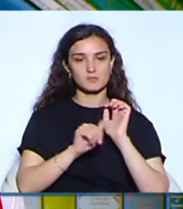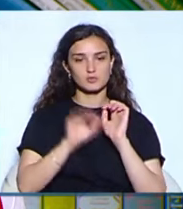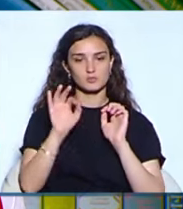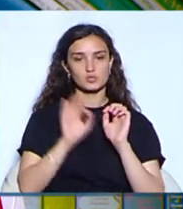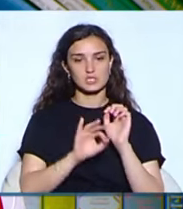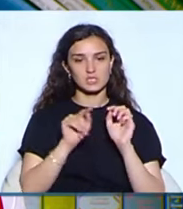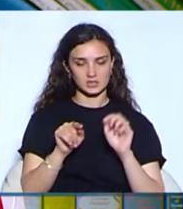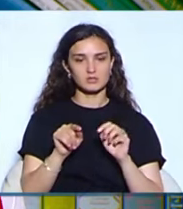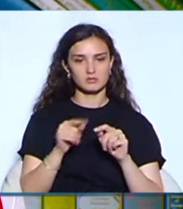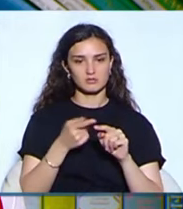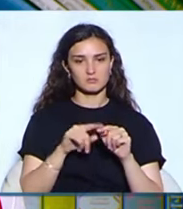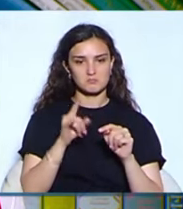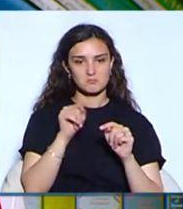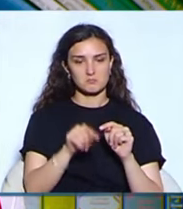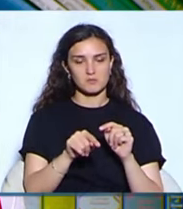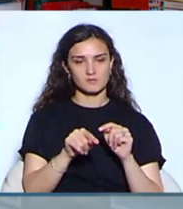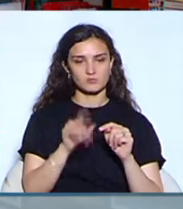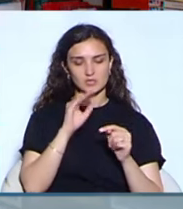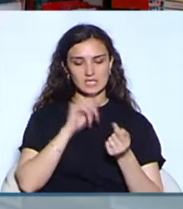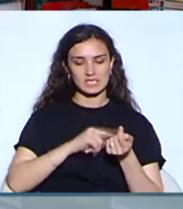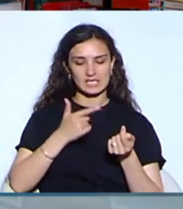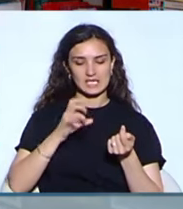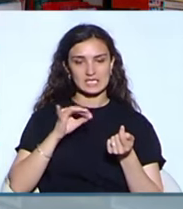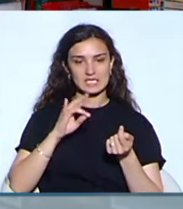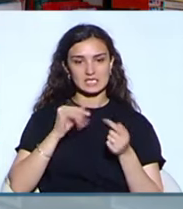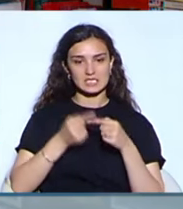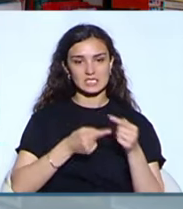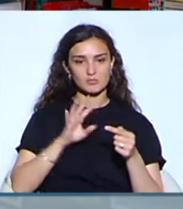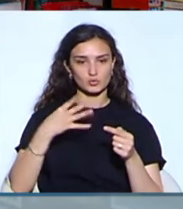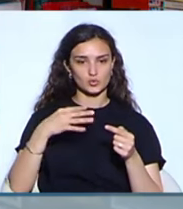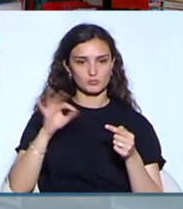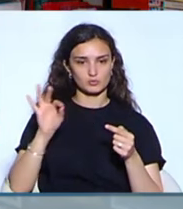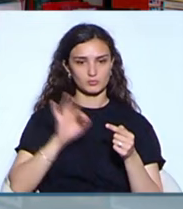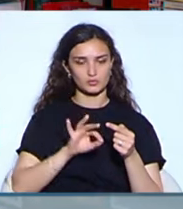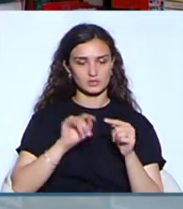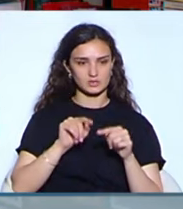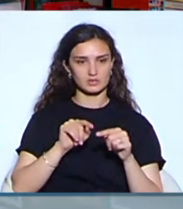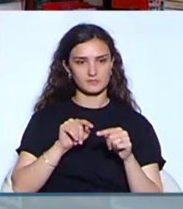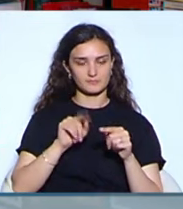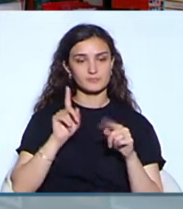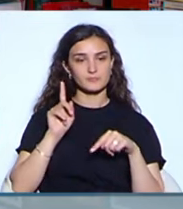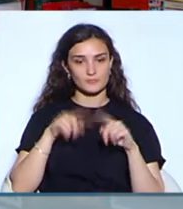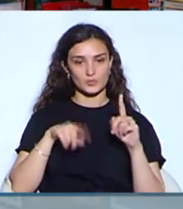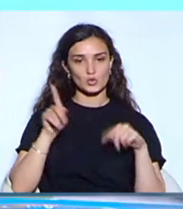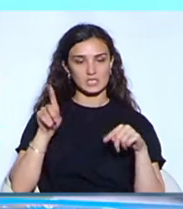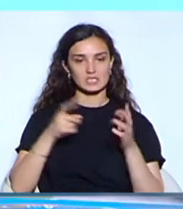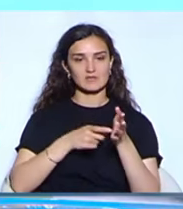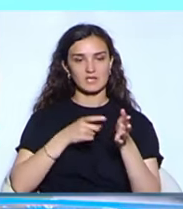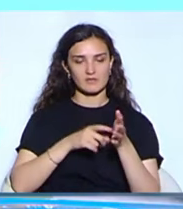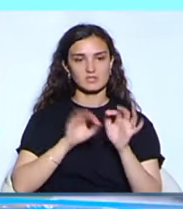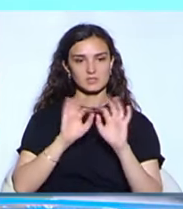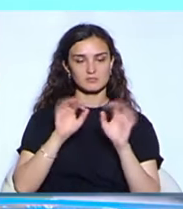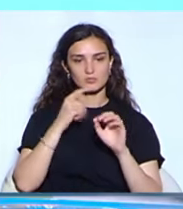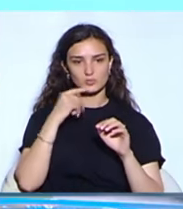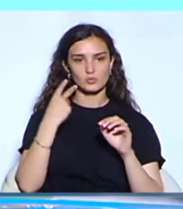60% ახდენს გავლენას, მაშინ როდესაც გენეტიკური წინასწარ განწყობა მხოლოდ 40%-ია აქედან. ზოგიერთი კვლევით აპარაგიც არის